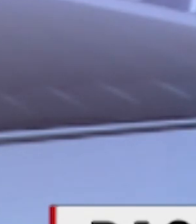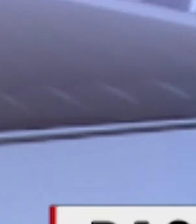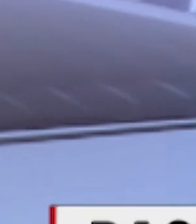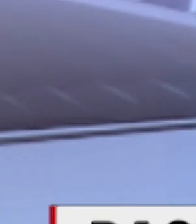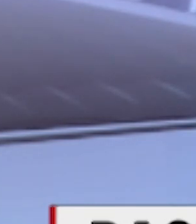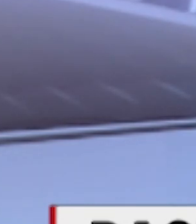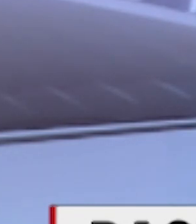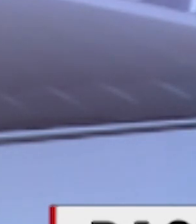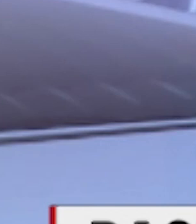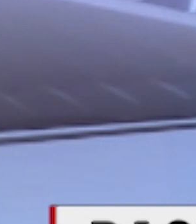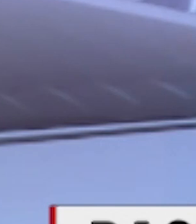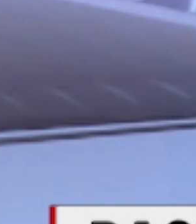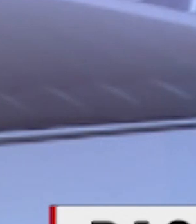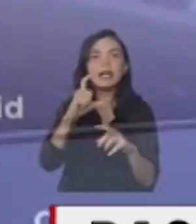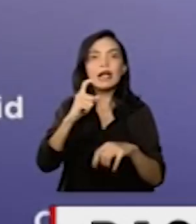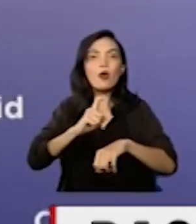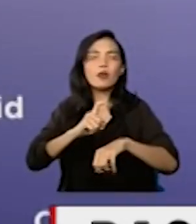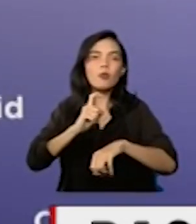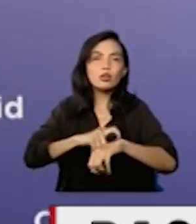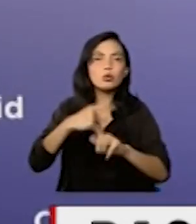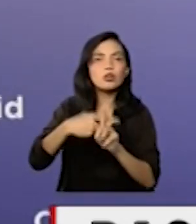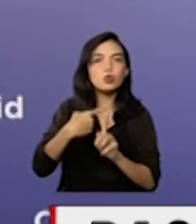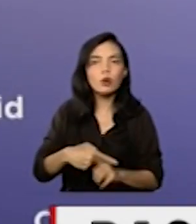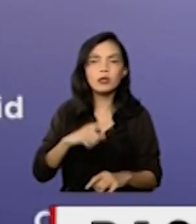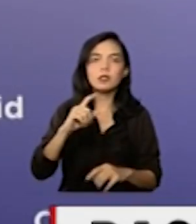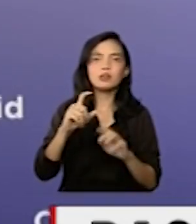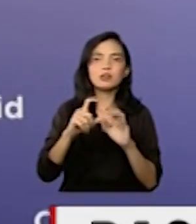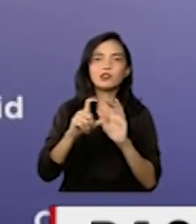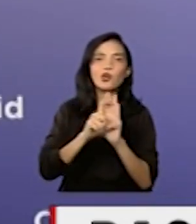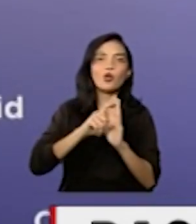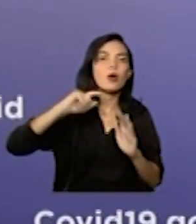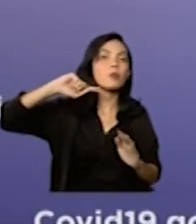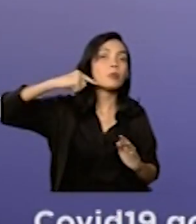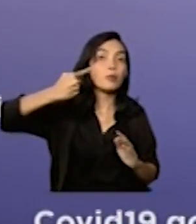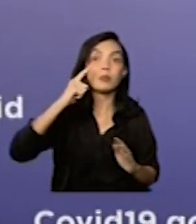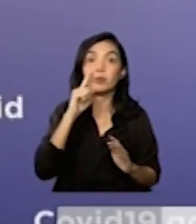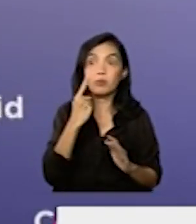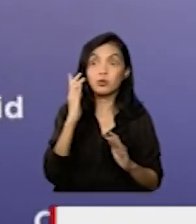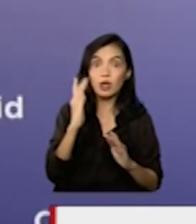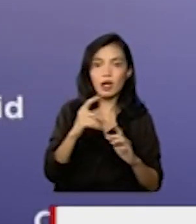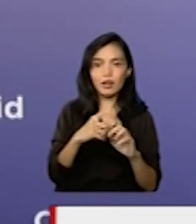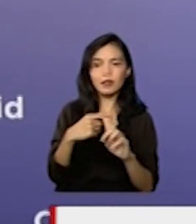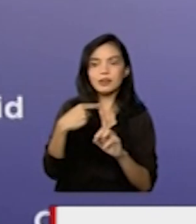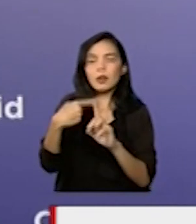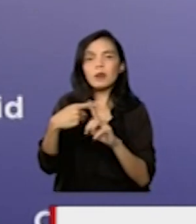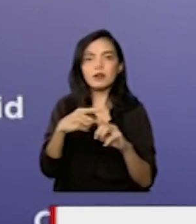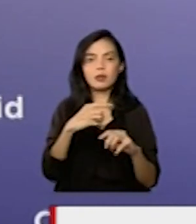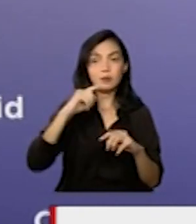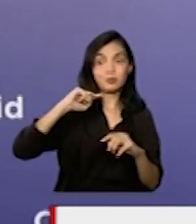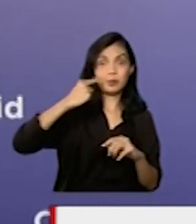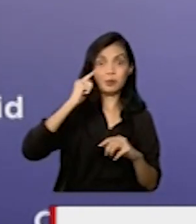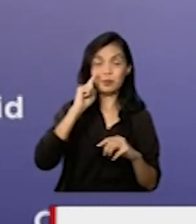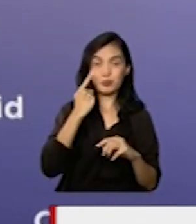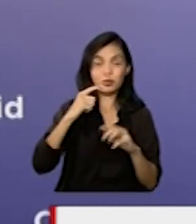positif COVID-19. Spesimen orang itu. Inilah periode yang bisa kita identifikasi sebagai siapa